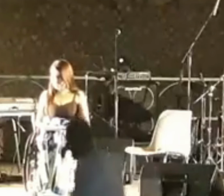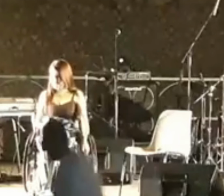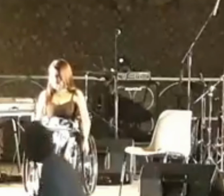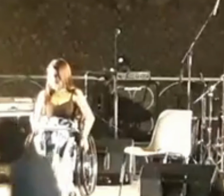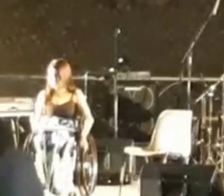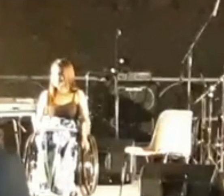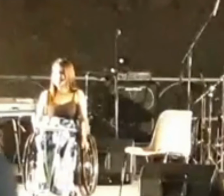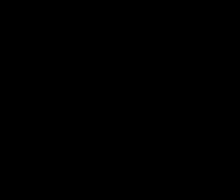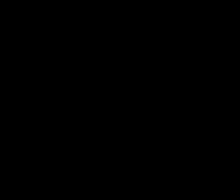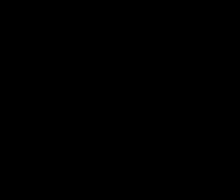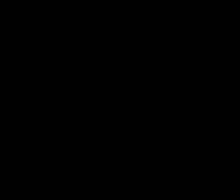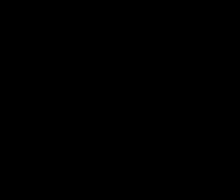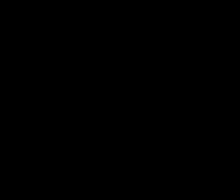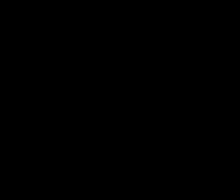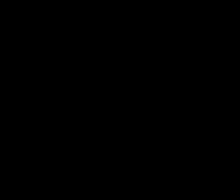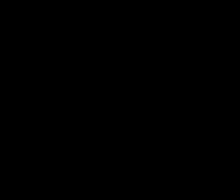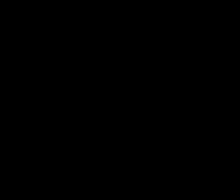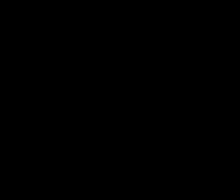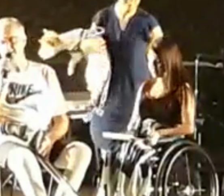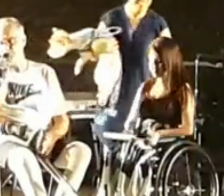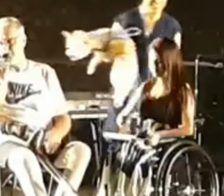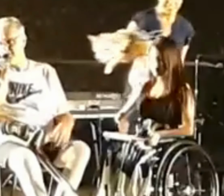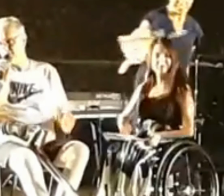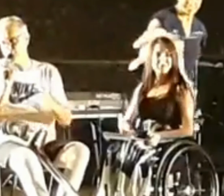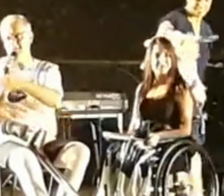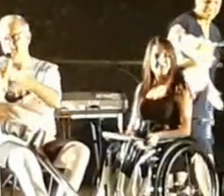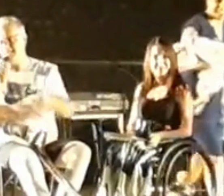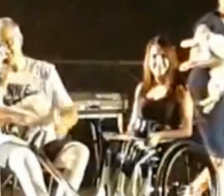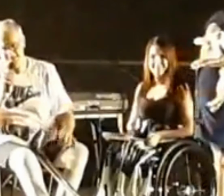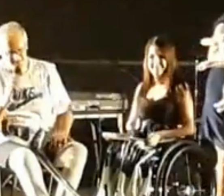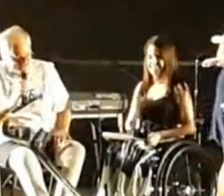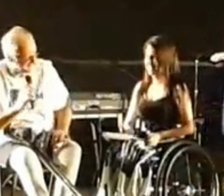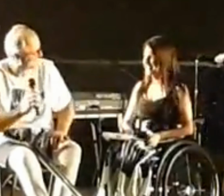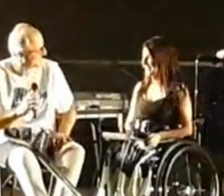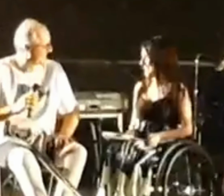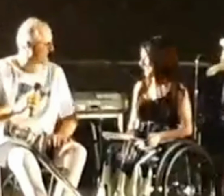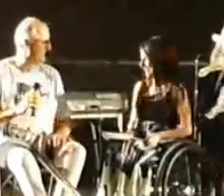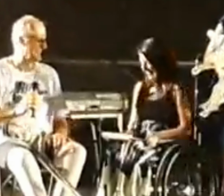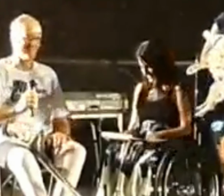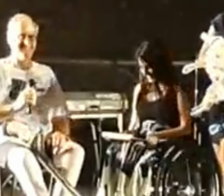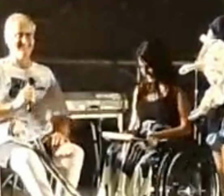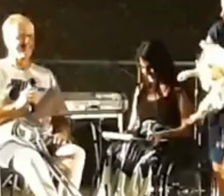Massimo questa sera. Eccoci. Buonasera a tutti, scusate per l'attesa.